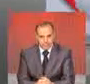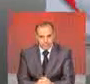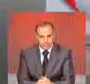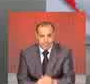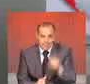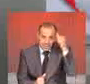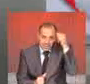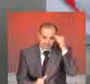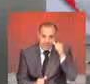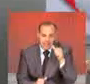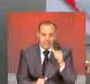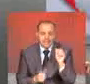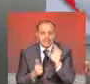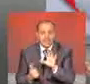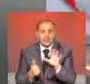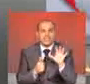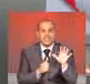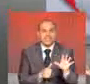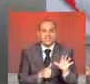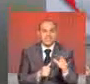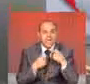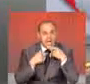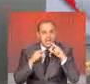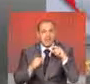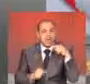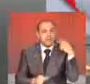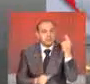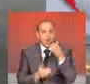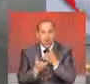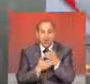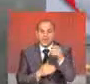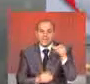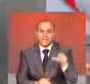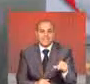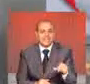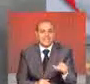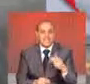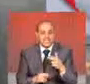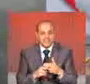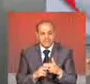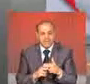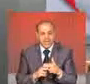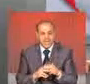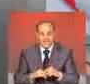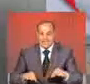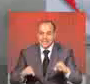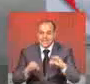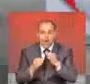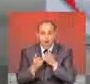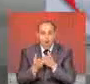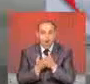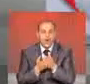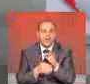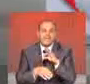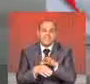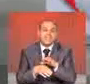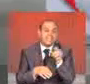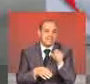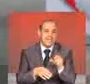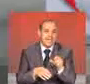في الذكرى 66 للإعلان العالمي لحقوق الإنسان، تم بإصفاق 66 ساحة لحقوق الإنسان، وقد